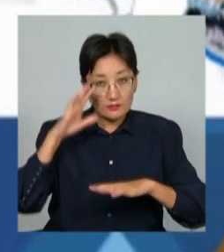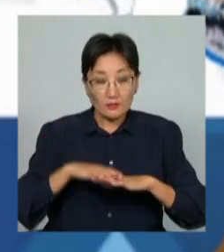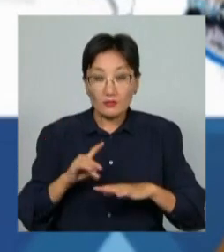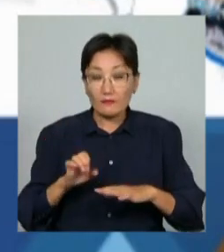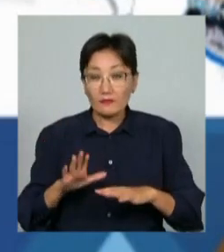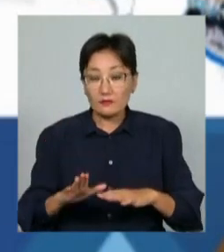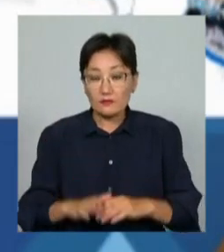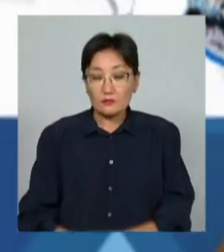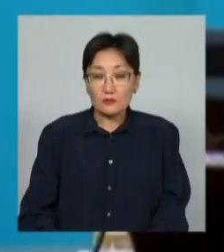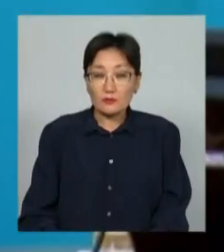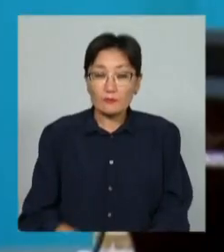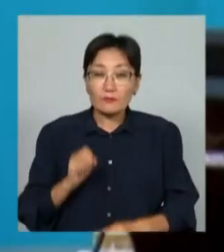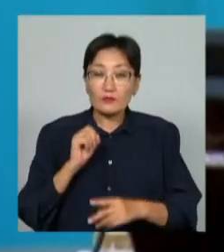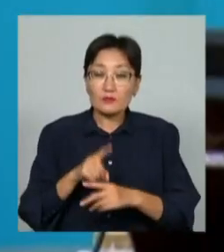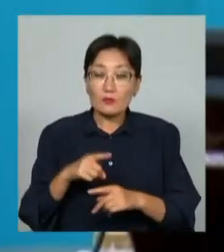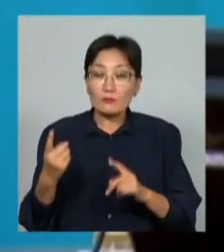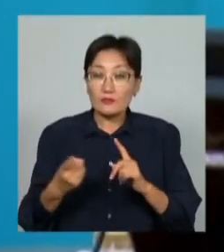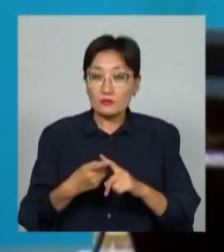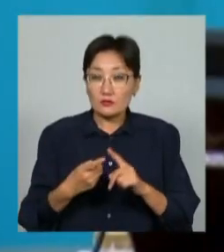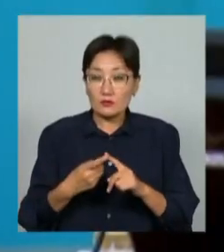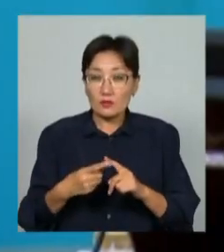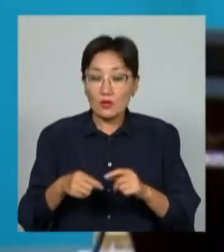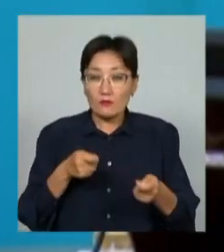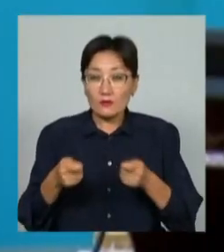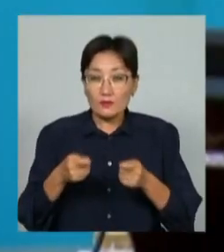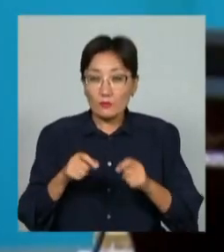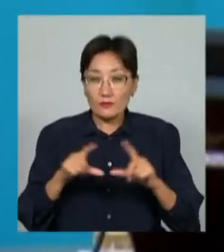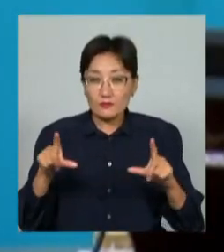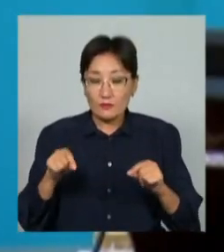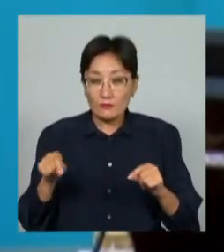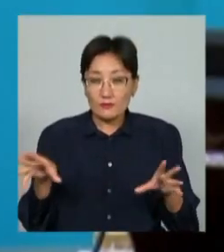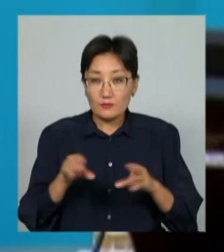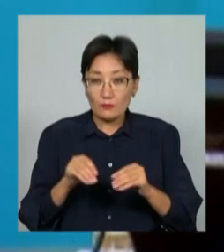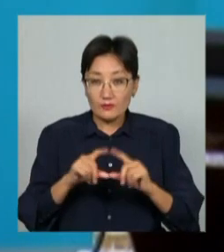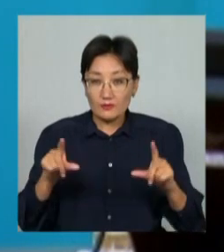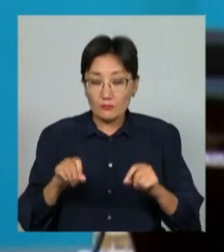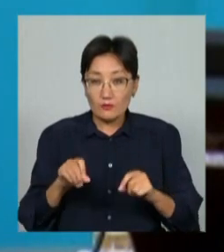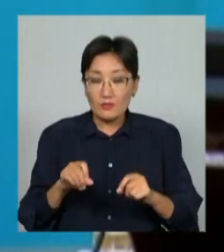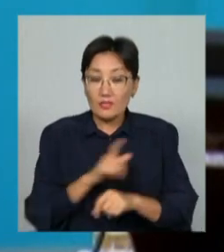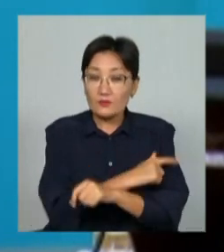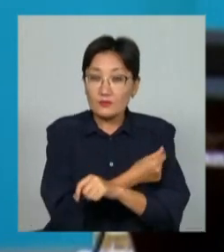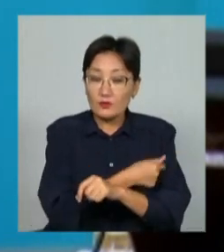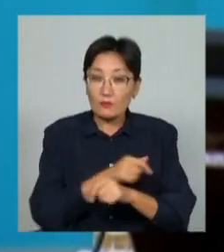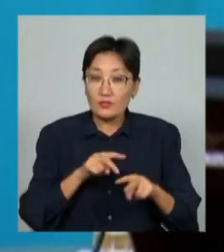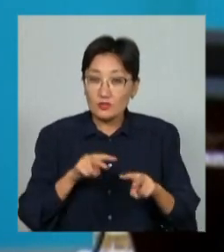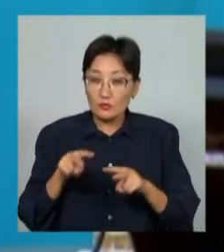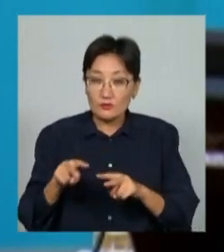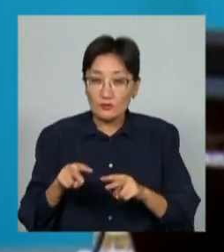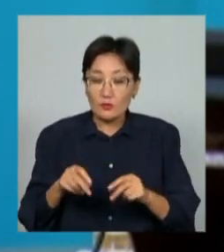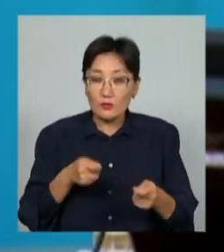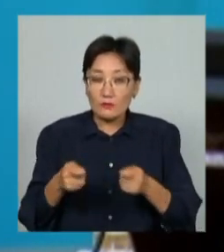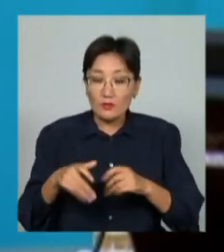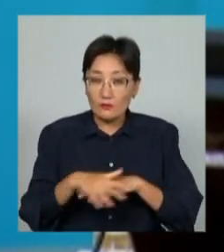Бакыджана Сагинтаева. Поручаю. Первое. Управлению образования совместно с Департаментом санитарно-эпидемиологического контроля и